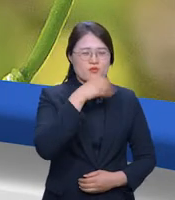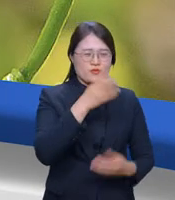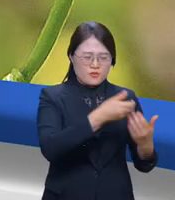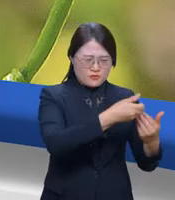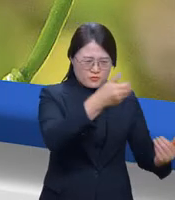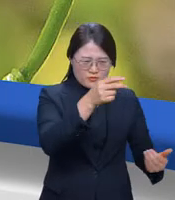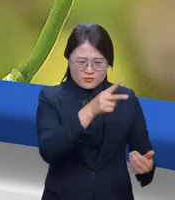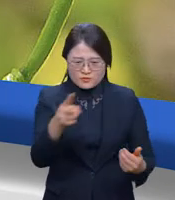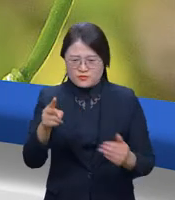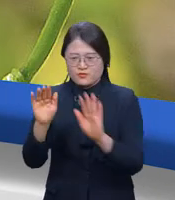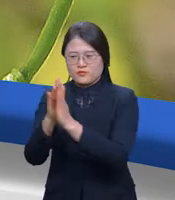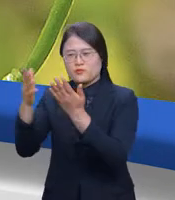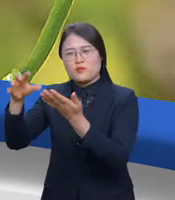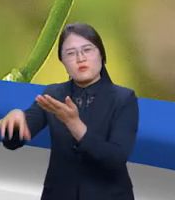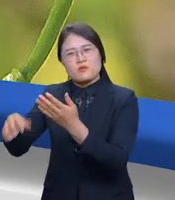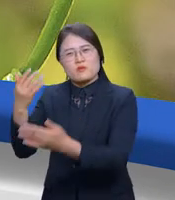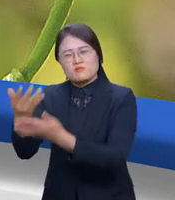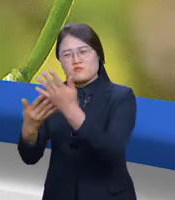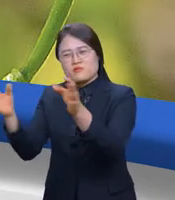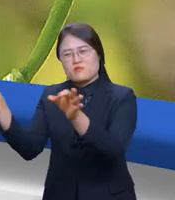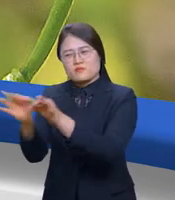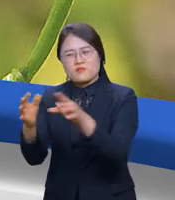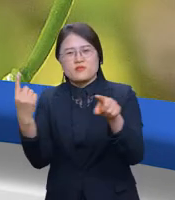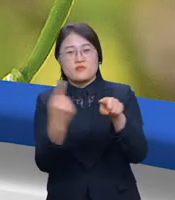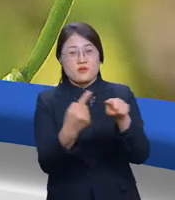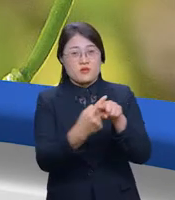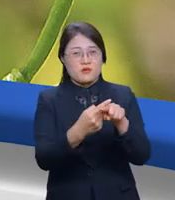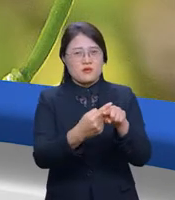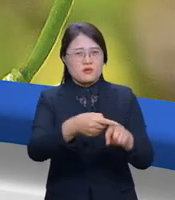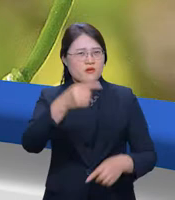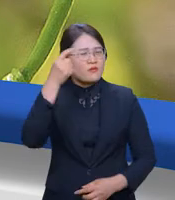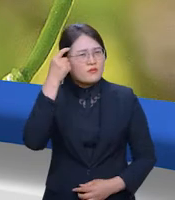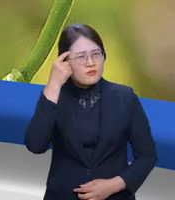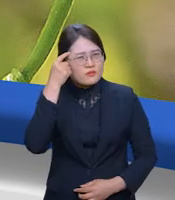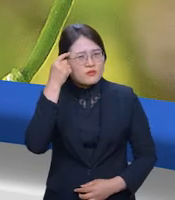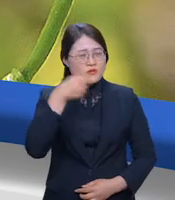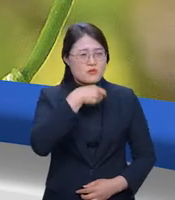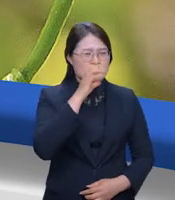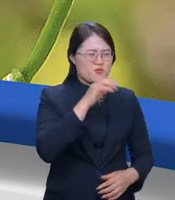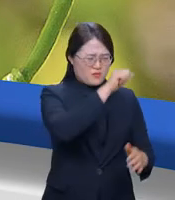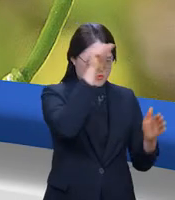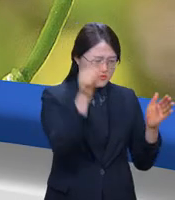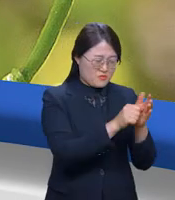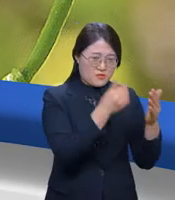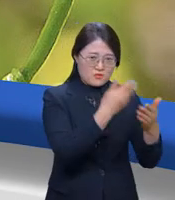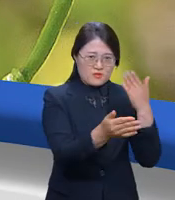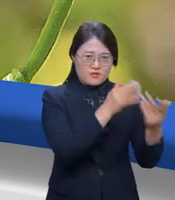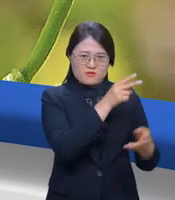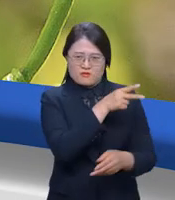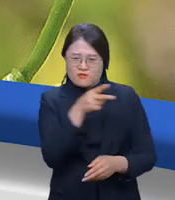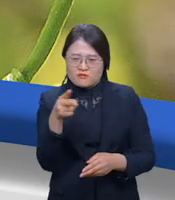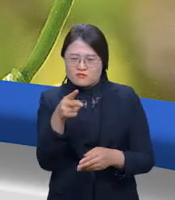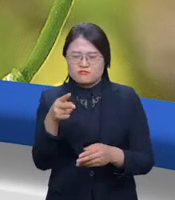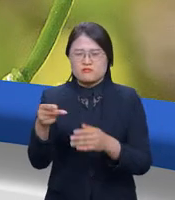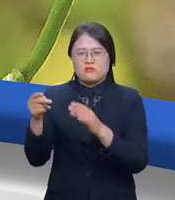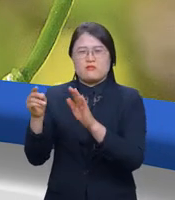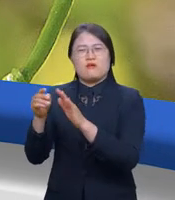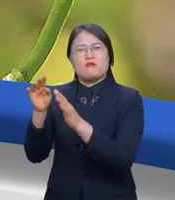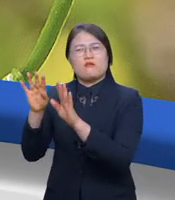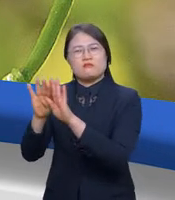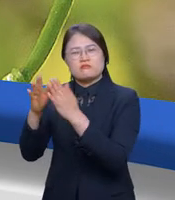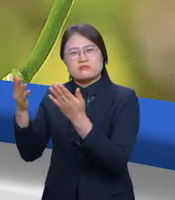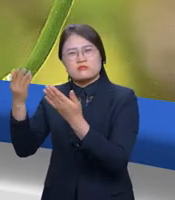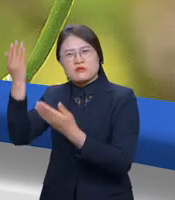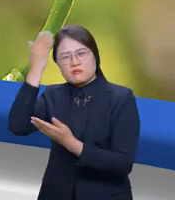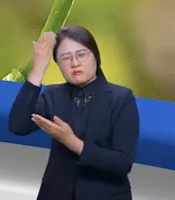불타는 것과 같다. 바로 아프리카 속담에 있는 말입니다. 노인들의 경험과 경륜이 현재를 만든 것인